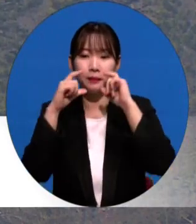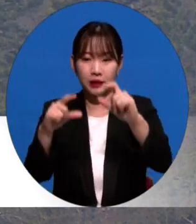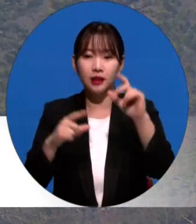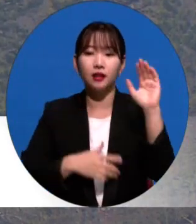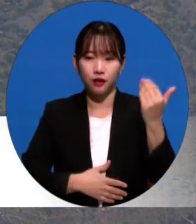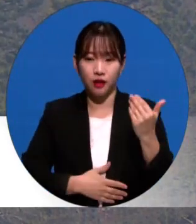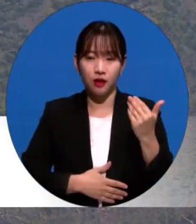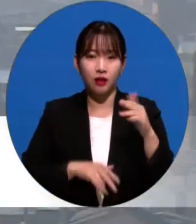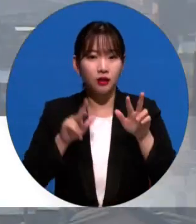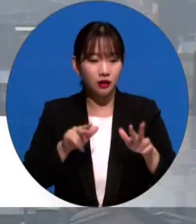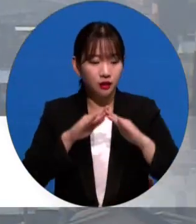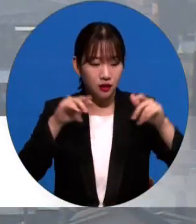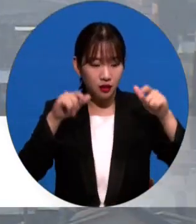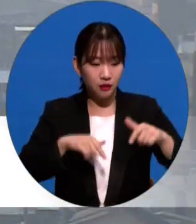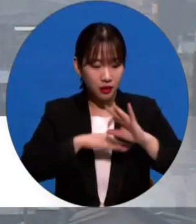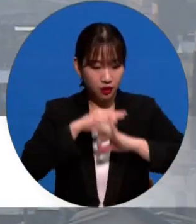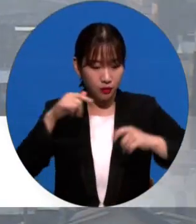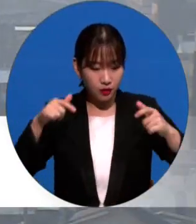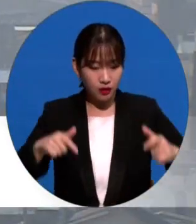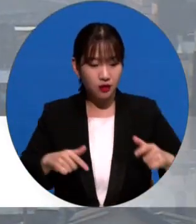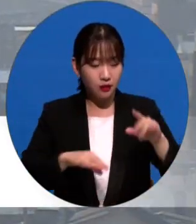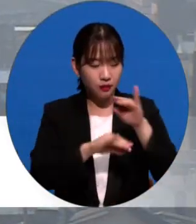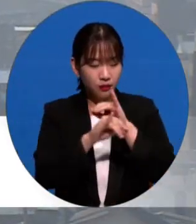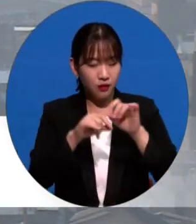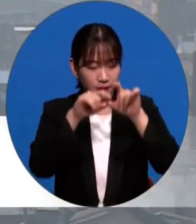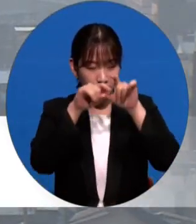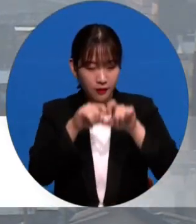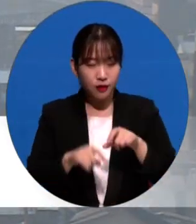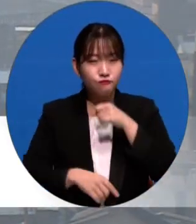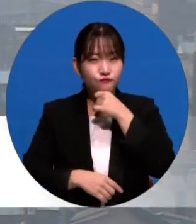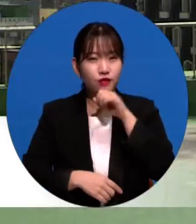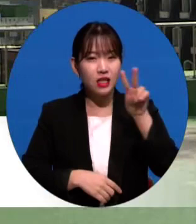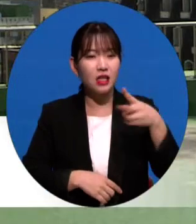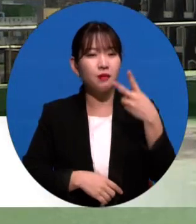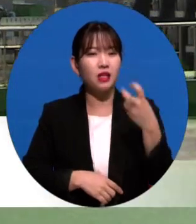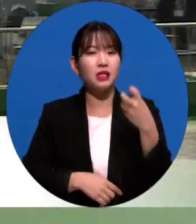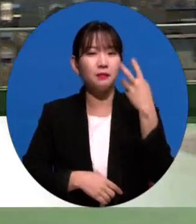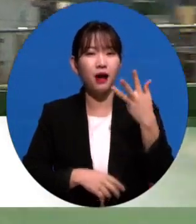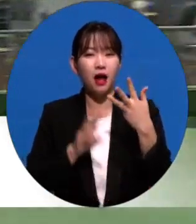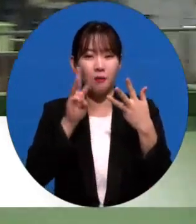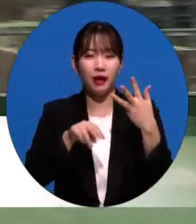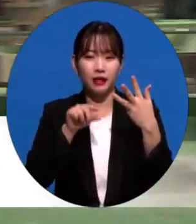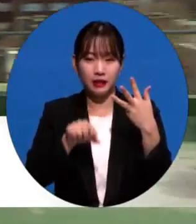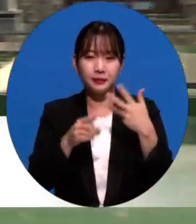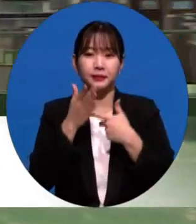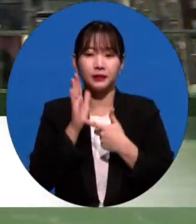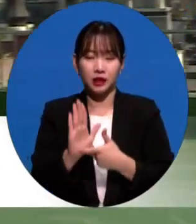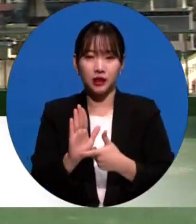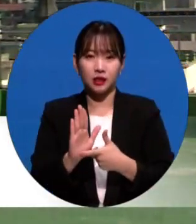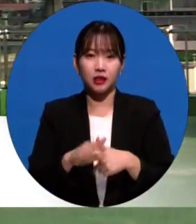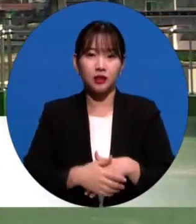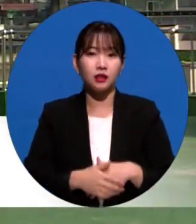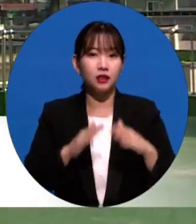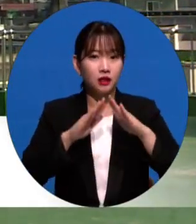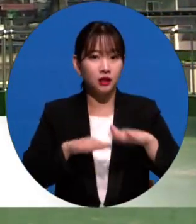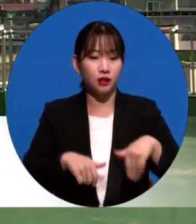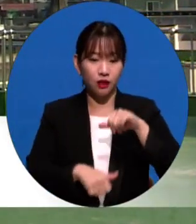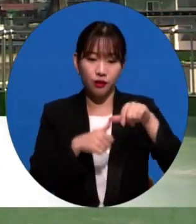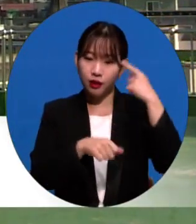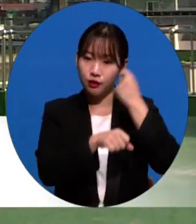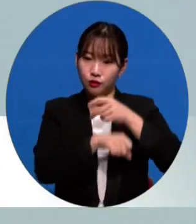발령되는데 현재 전남서부권의 미세먼지 평균 농도는 228 마이크로그램으로 나타났습니다 전남